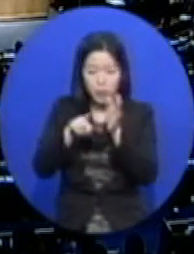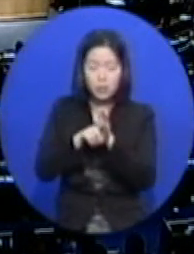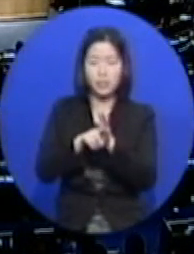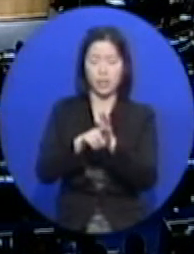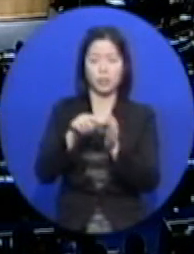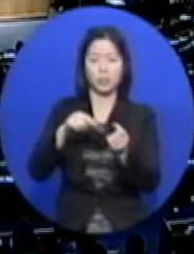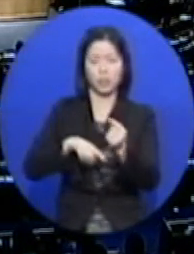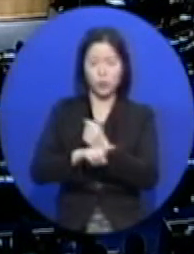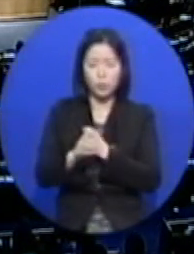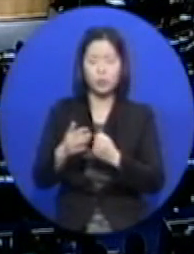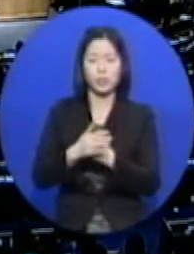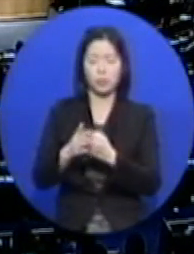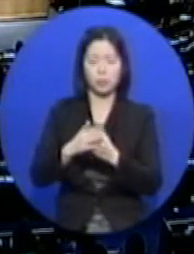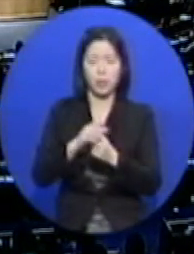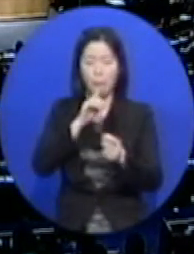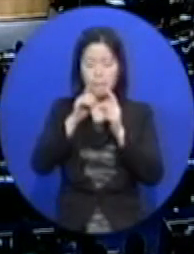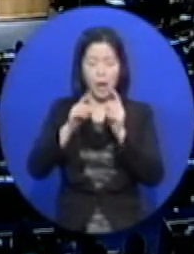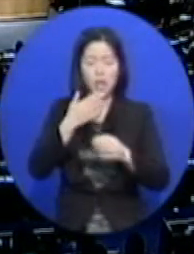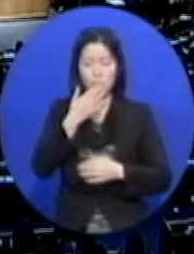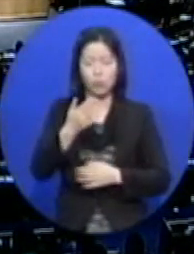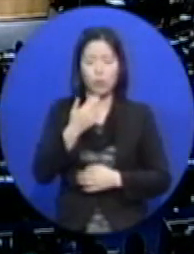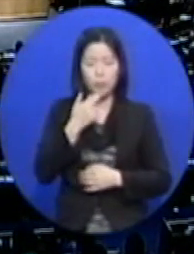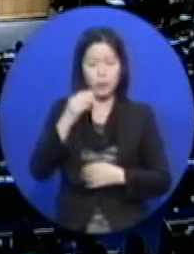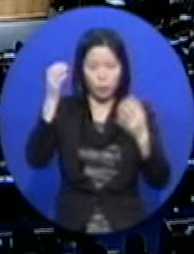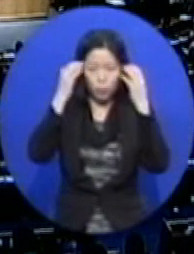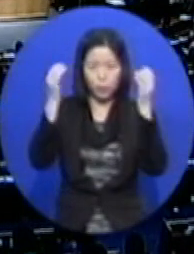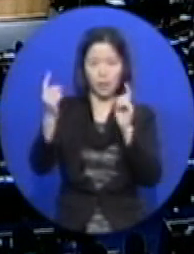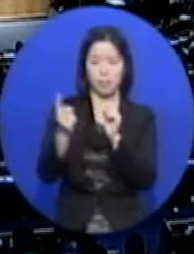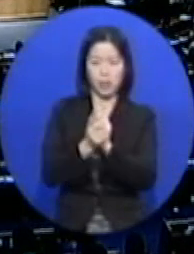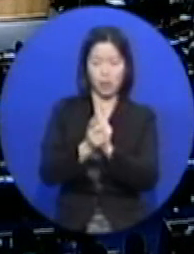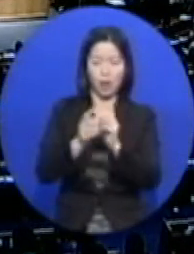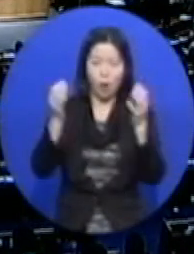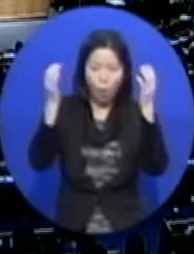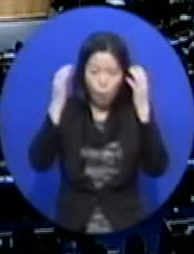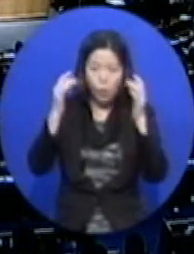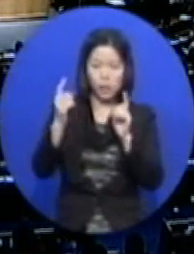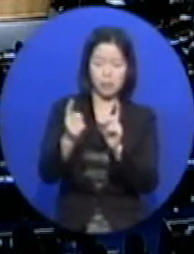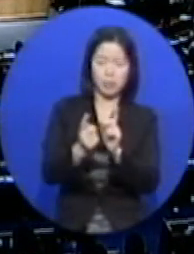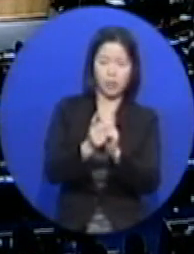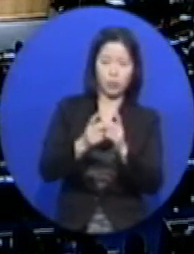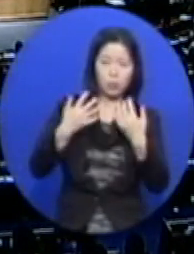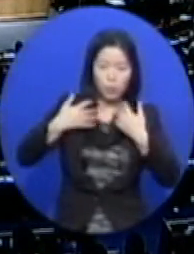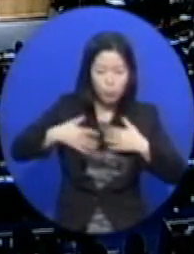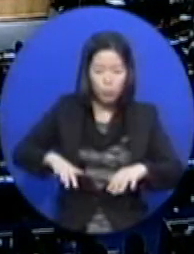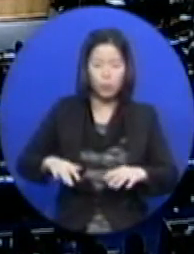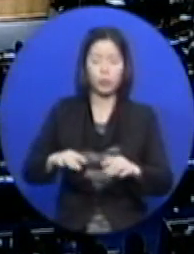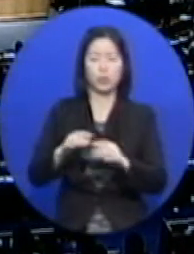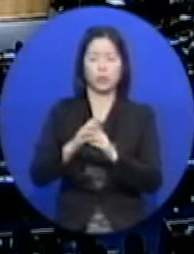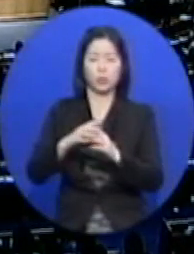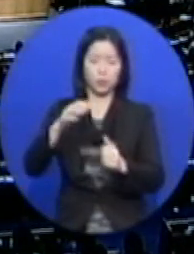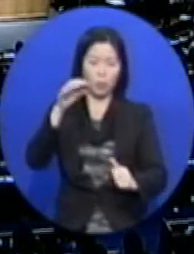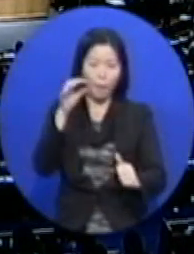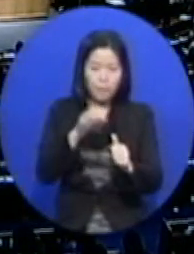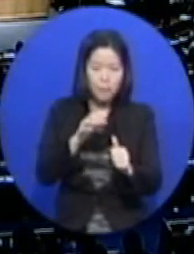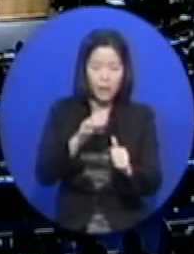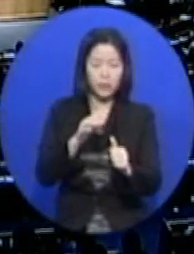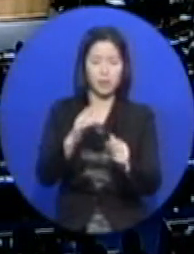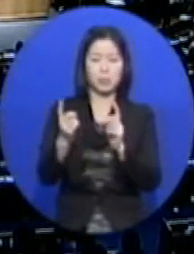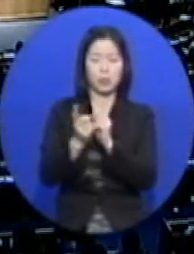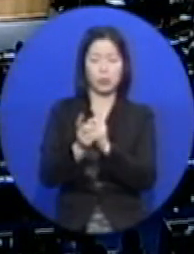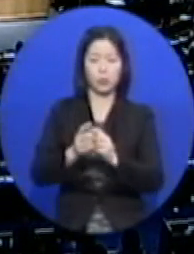수 없는 고난을 당하는 장면이 나옵니다 환란을 당하고 공고 해지고 박해를 받고